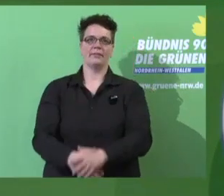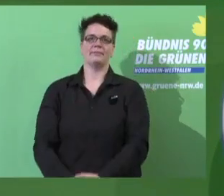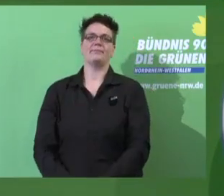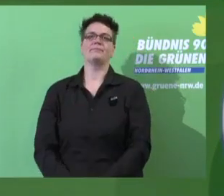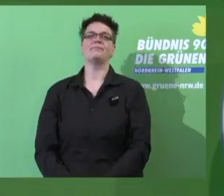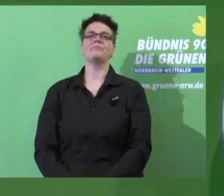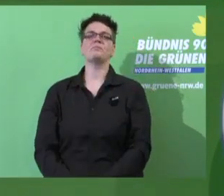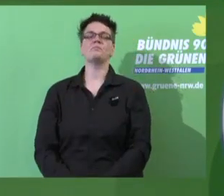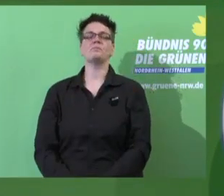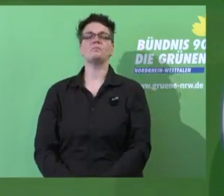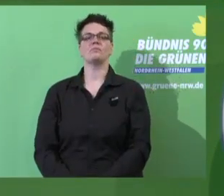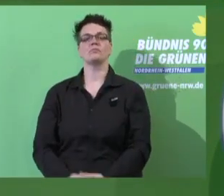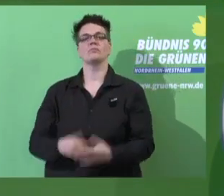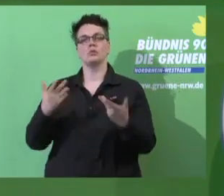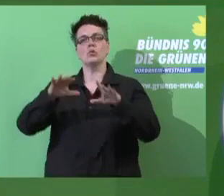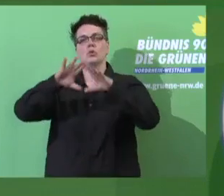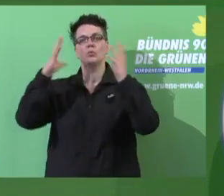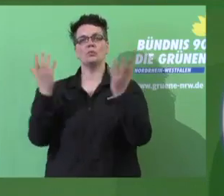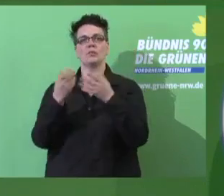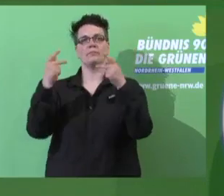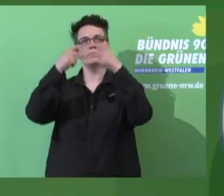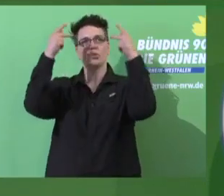Und mit diesem Gesamtkonzept,